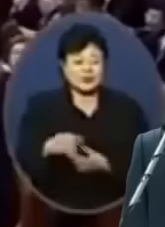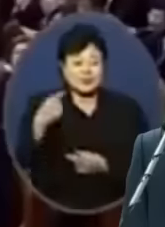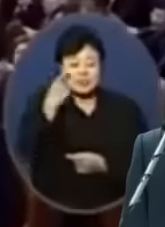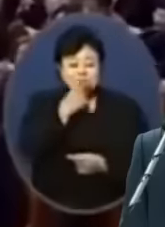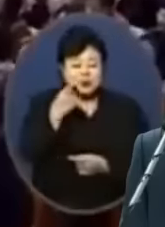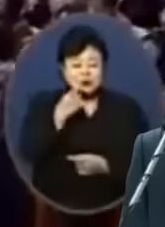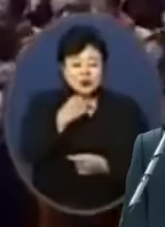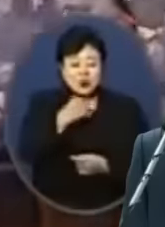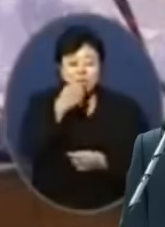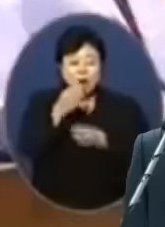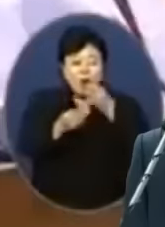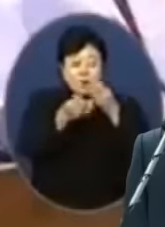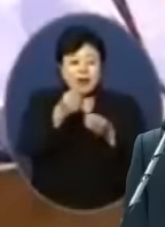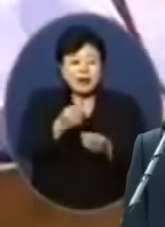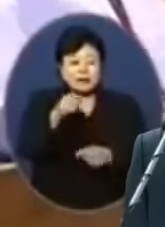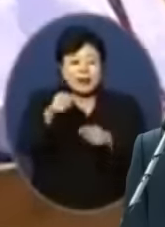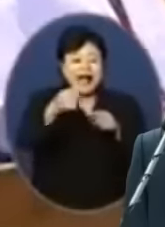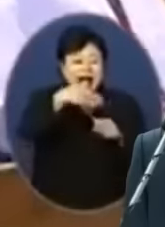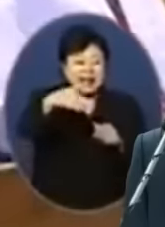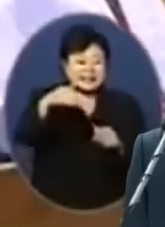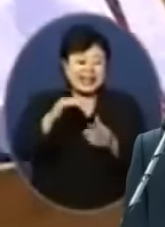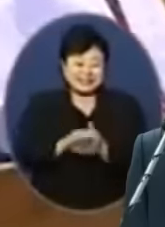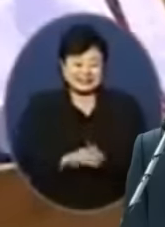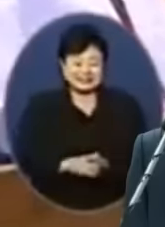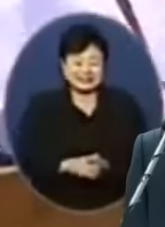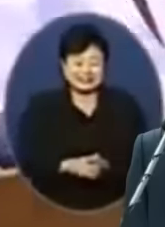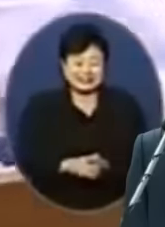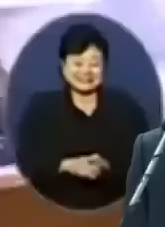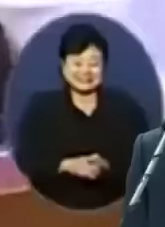입술로 고백하고 나가자.